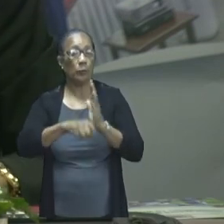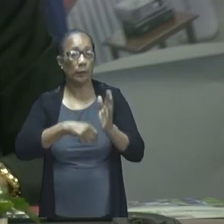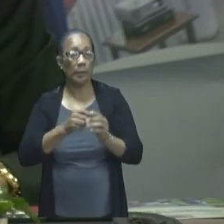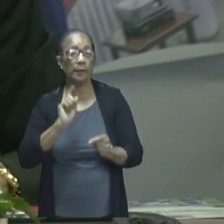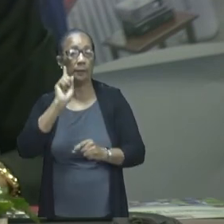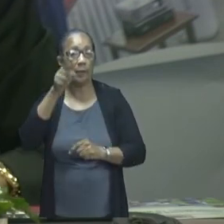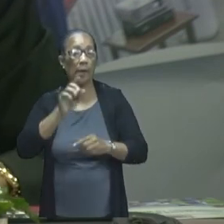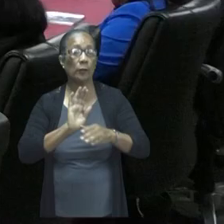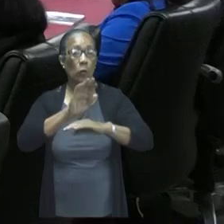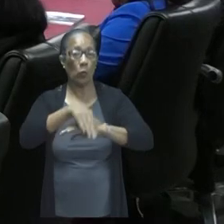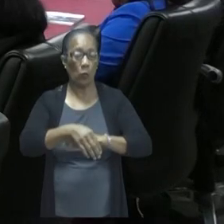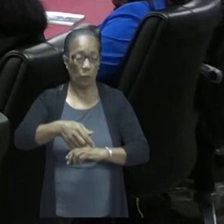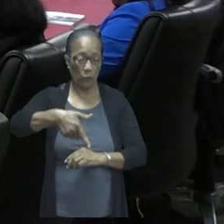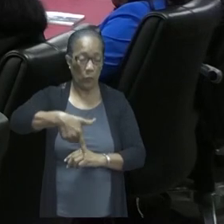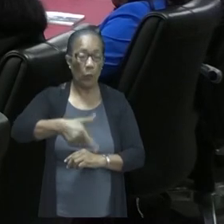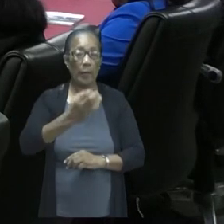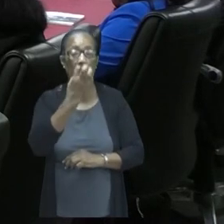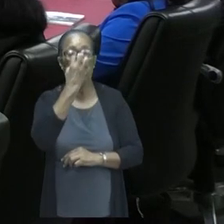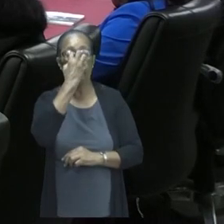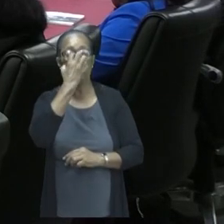island yes